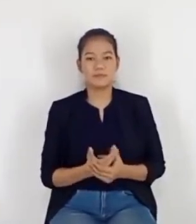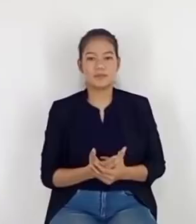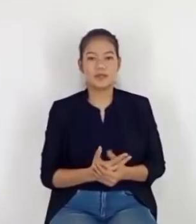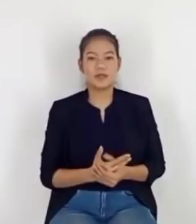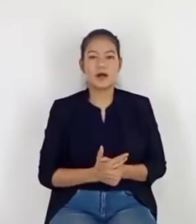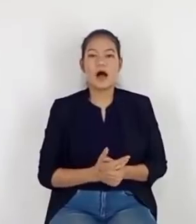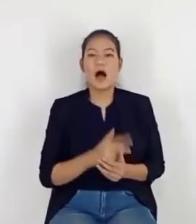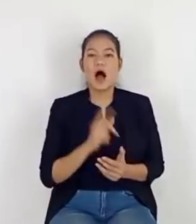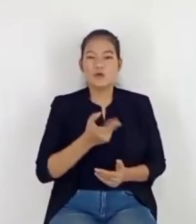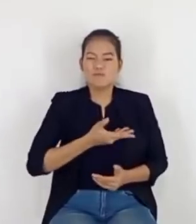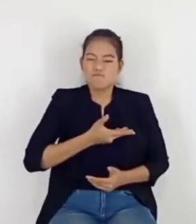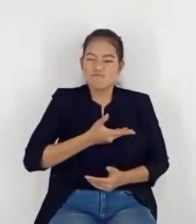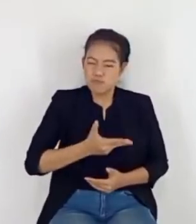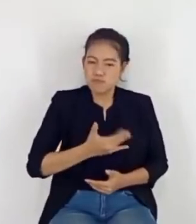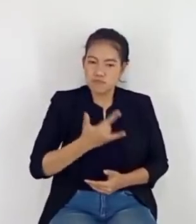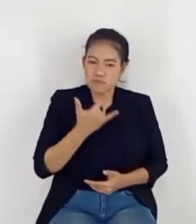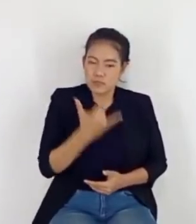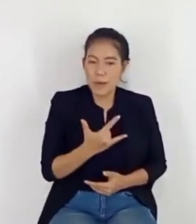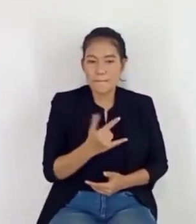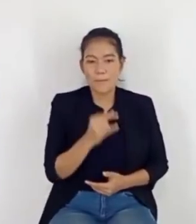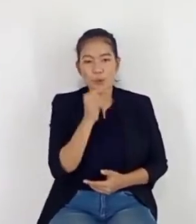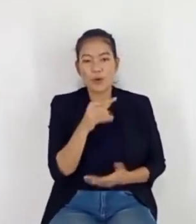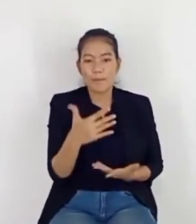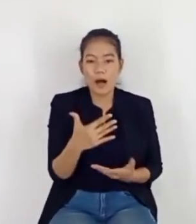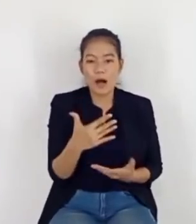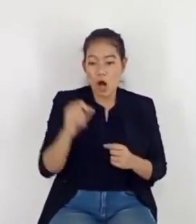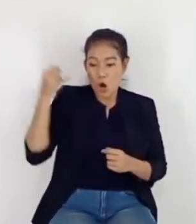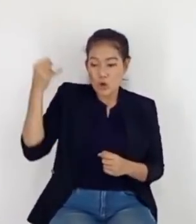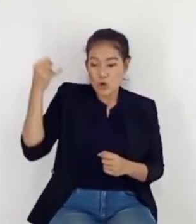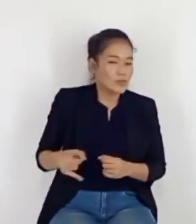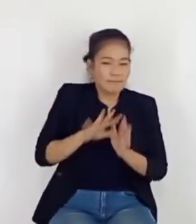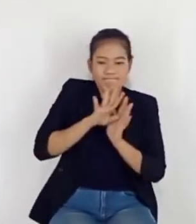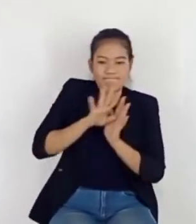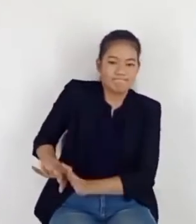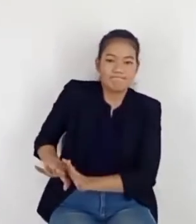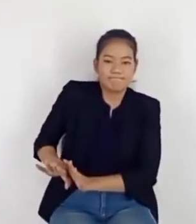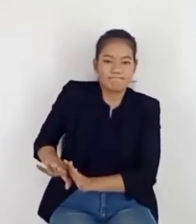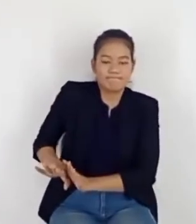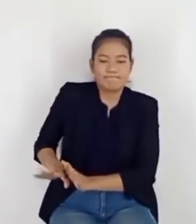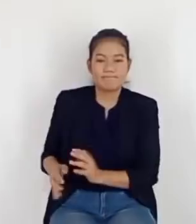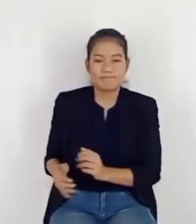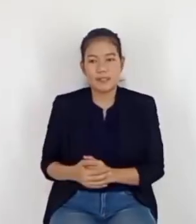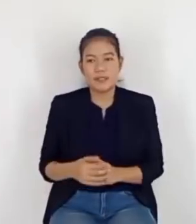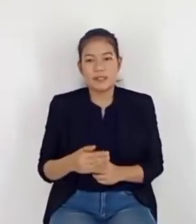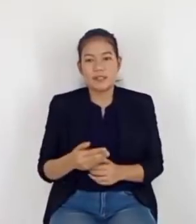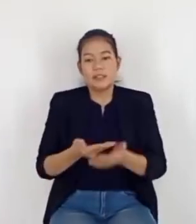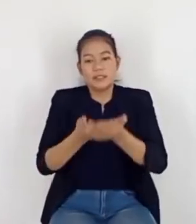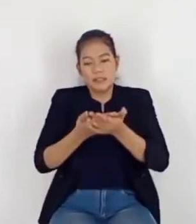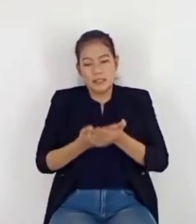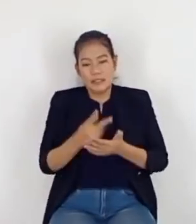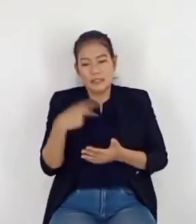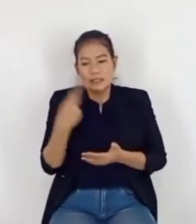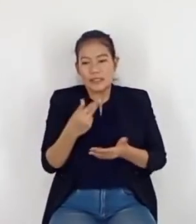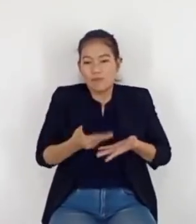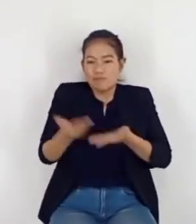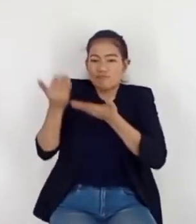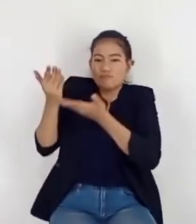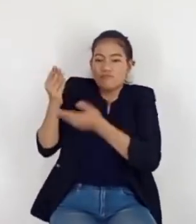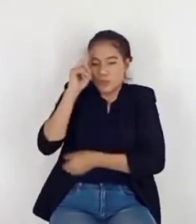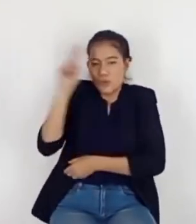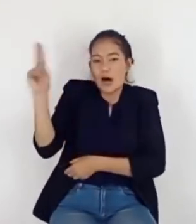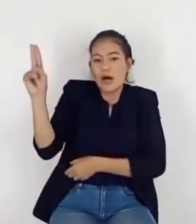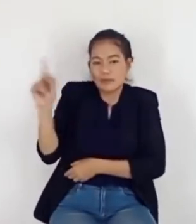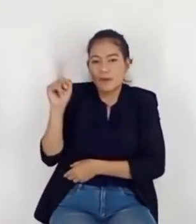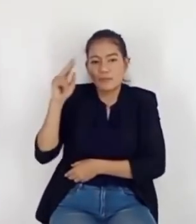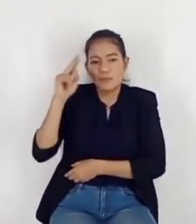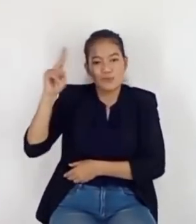tekad untuk menyesali, untuk meninggalkan dosa. Dan memberi diri kita kepada Tuhan. Maka Tuhan